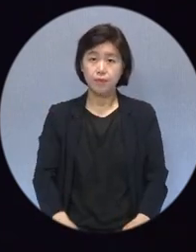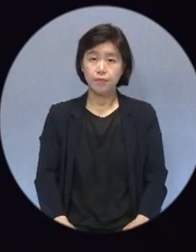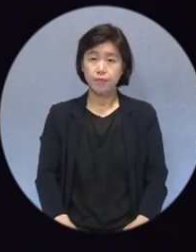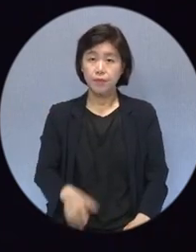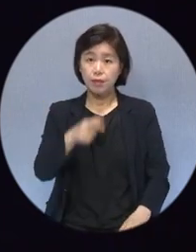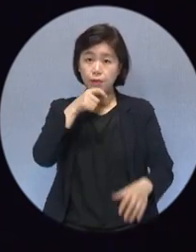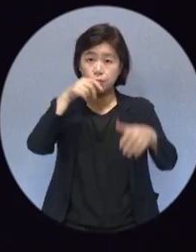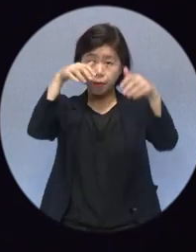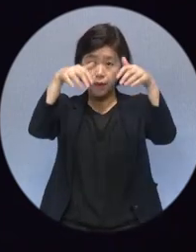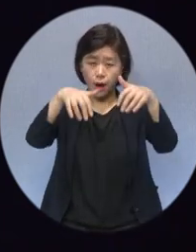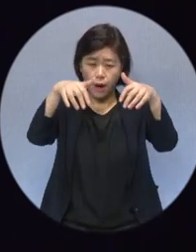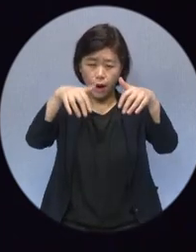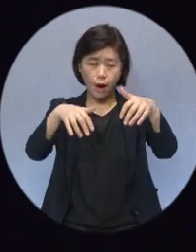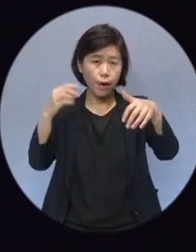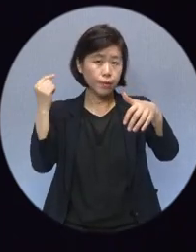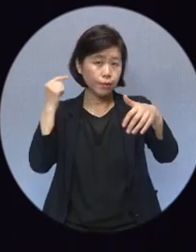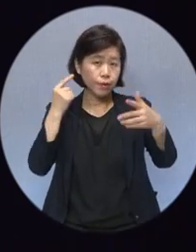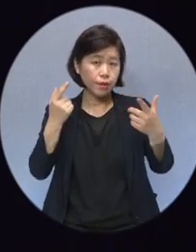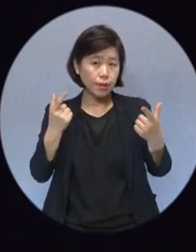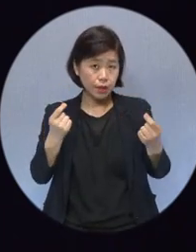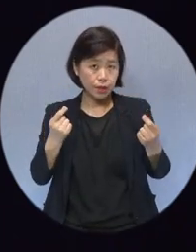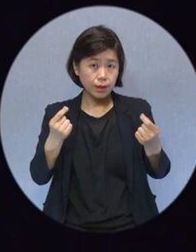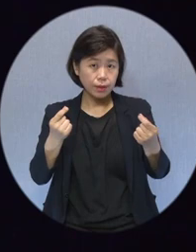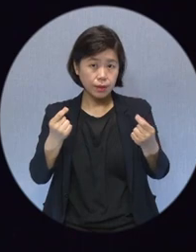소나기 소리로 직조기가 돌아가는지,